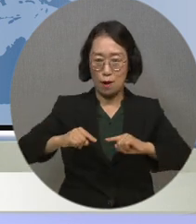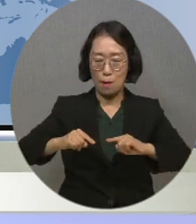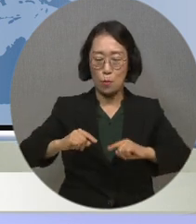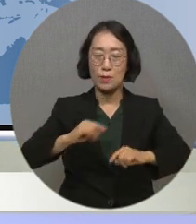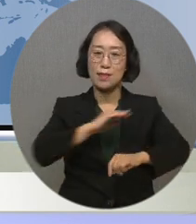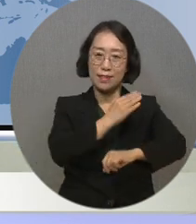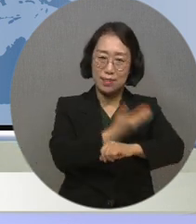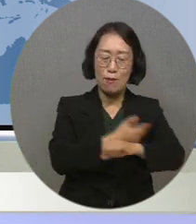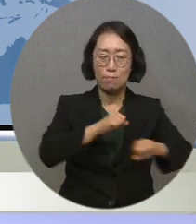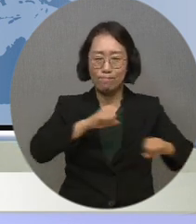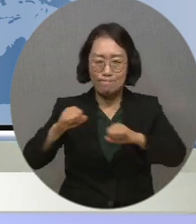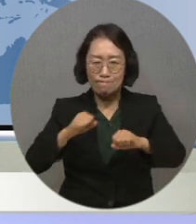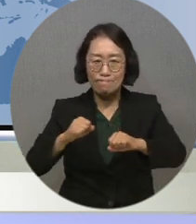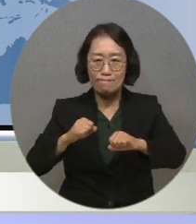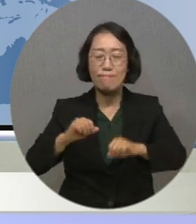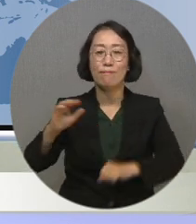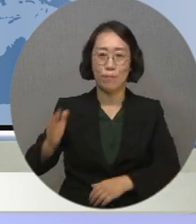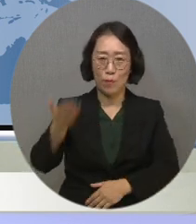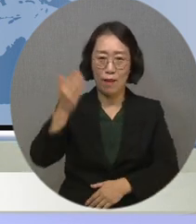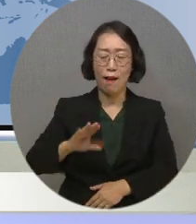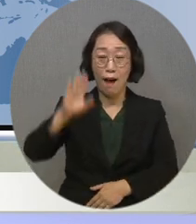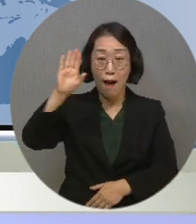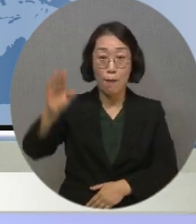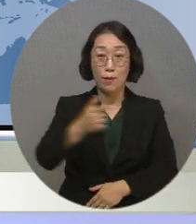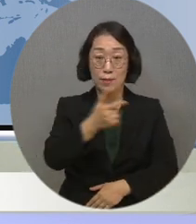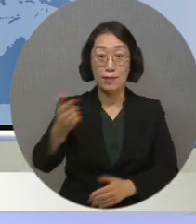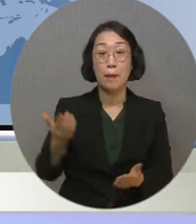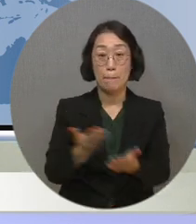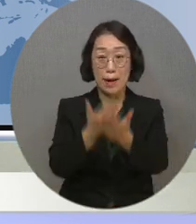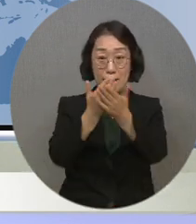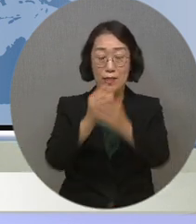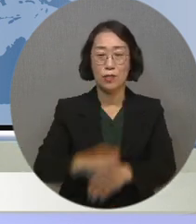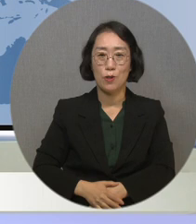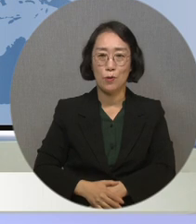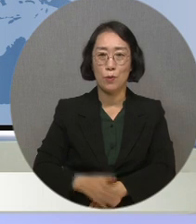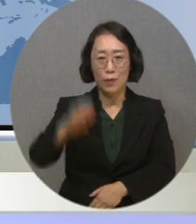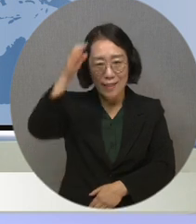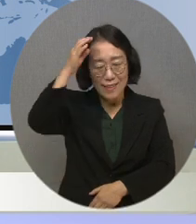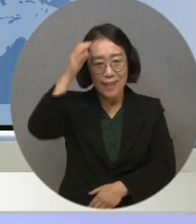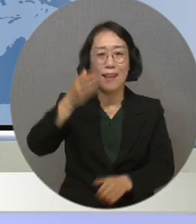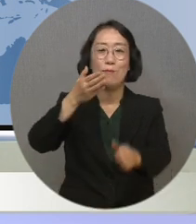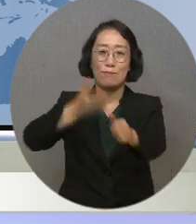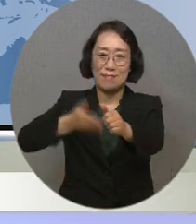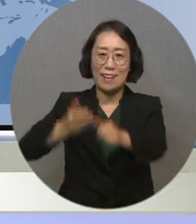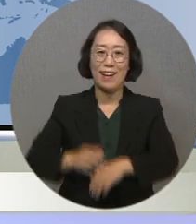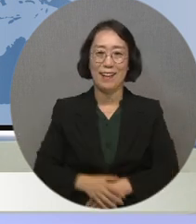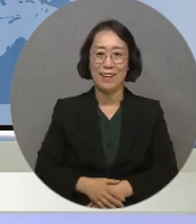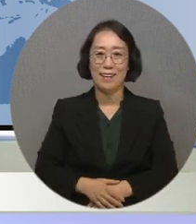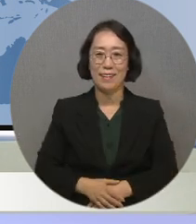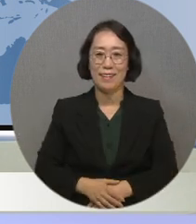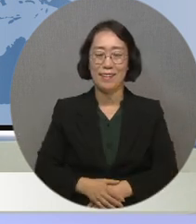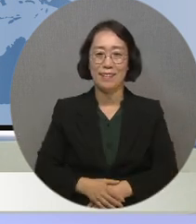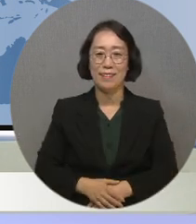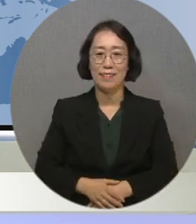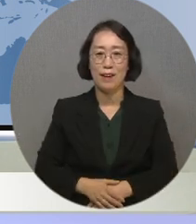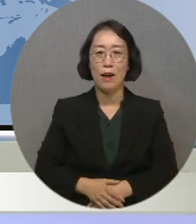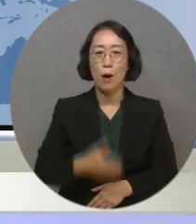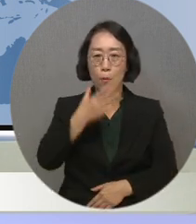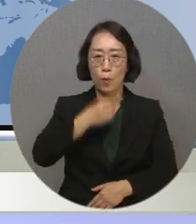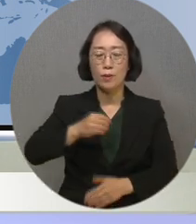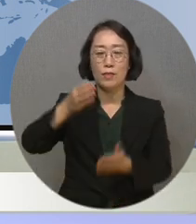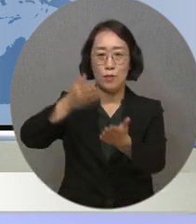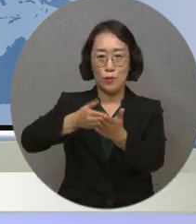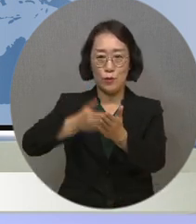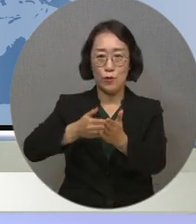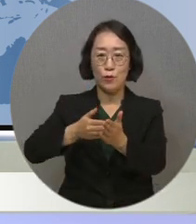마음껏 발휘할 예정인데요. 앞으로의 눈부신 성장과 활약을 기대해 주시기 바랍니다. 이상으로 WBC